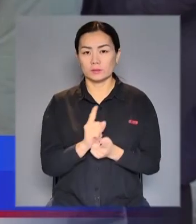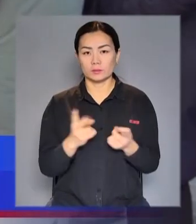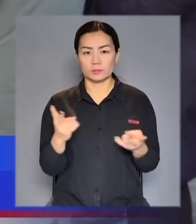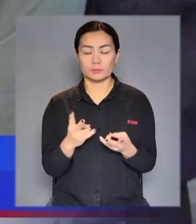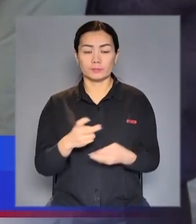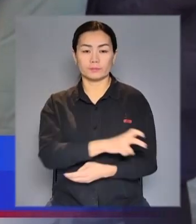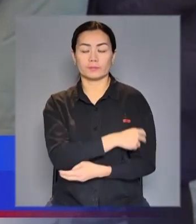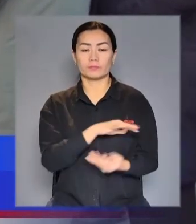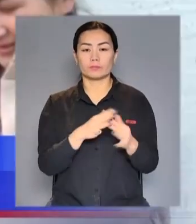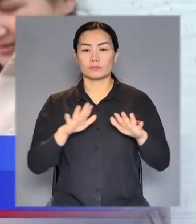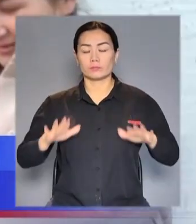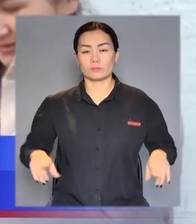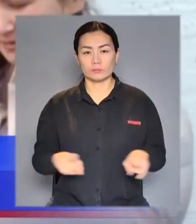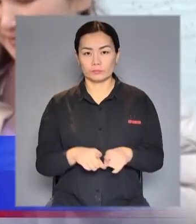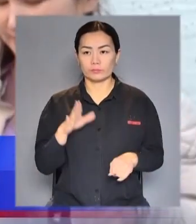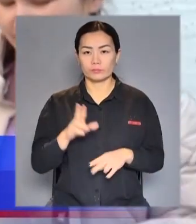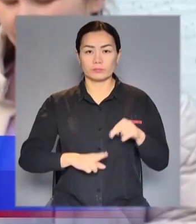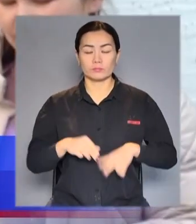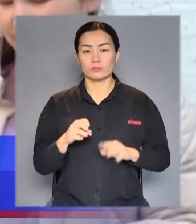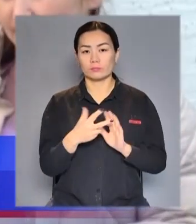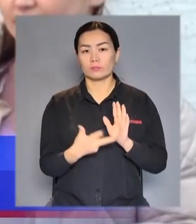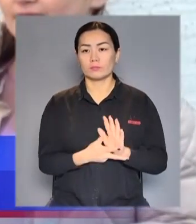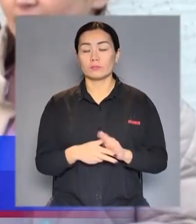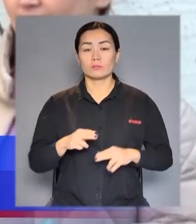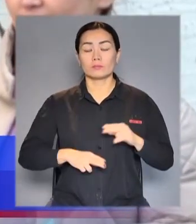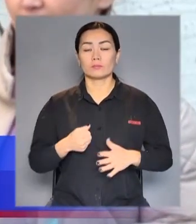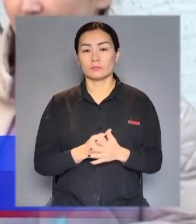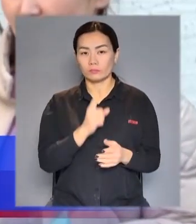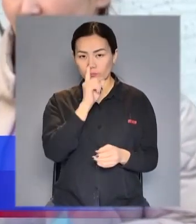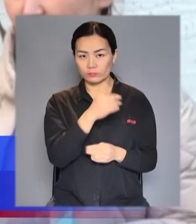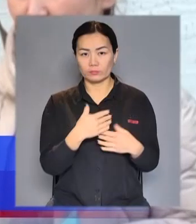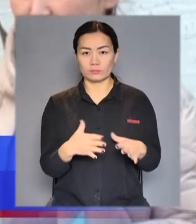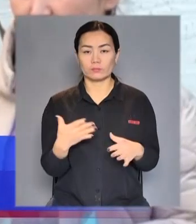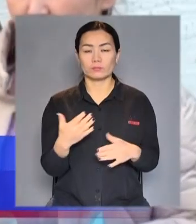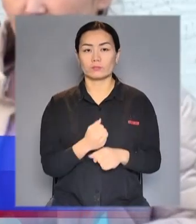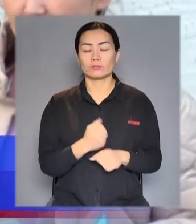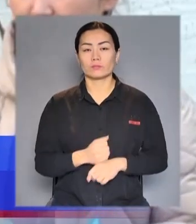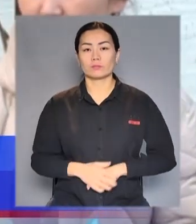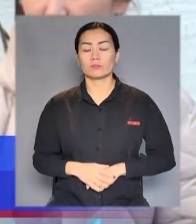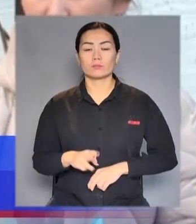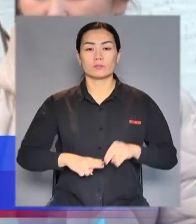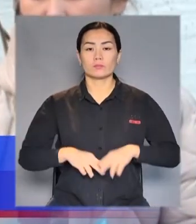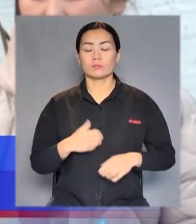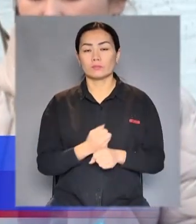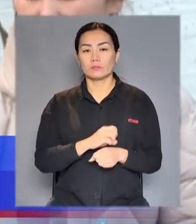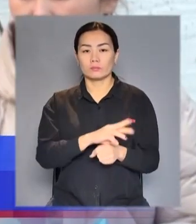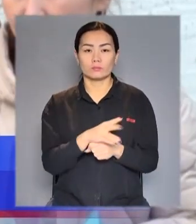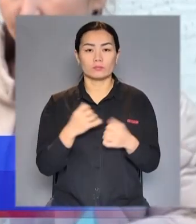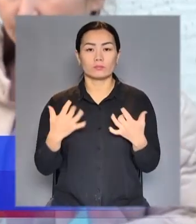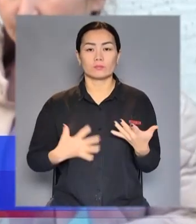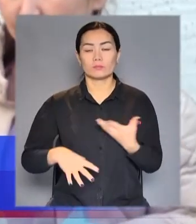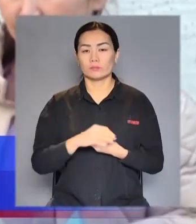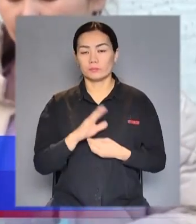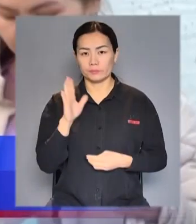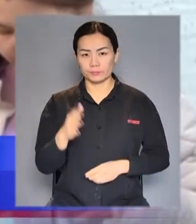«Модернизация медицины в сельской местности» будет построено 18 пунктов, до конца года откроются 3 из них. Объекты будут оснащены всем